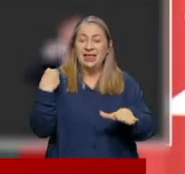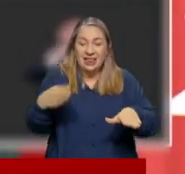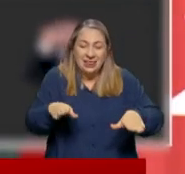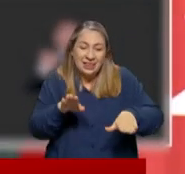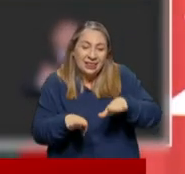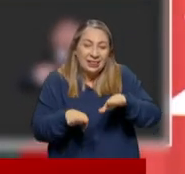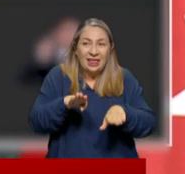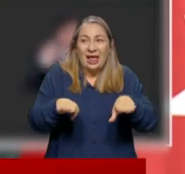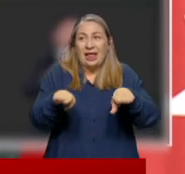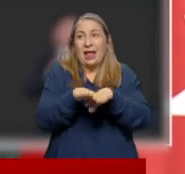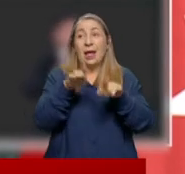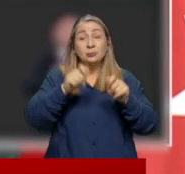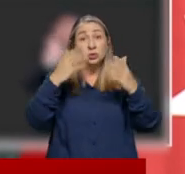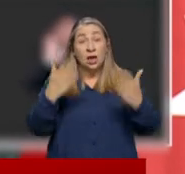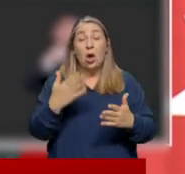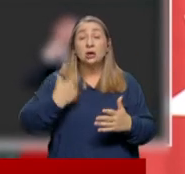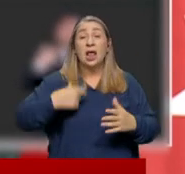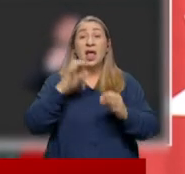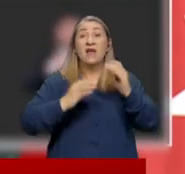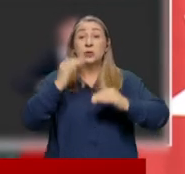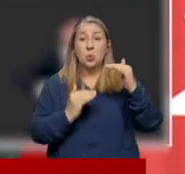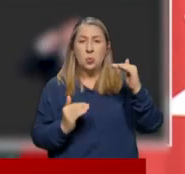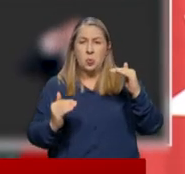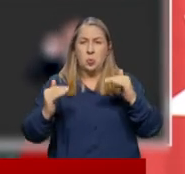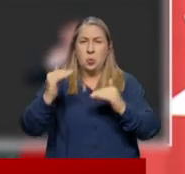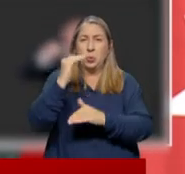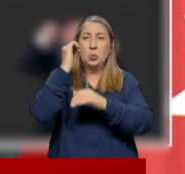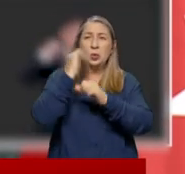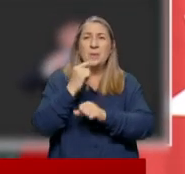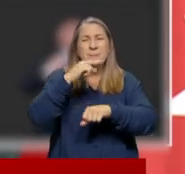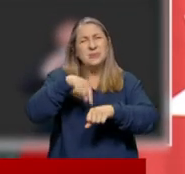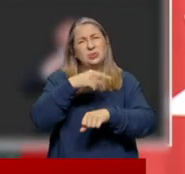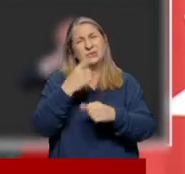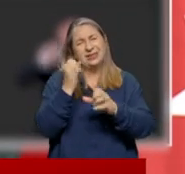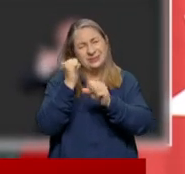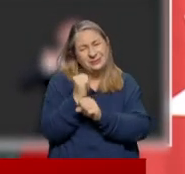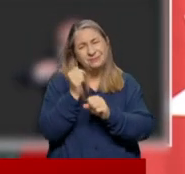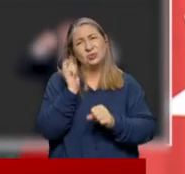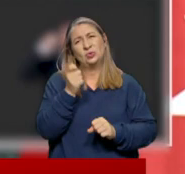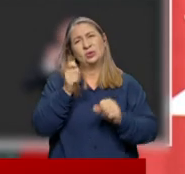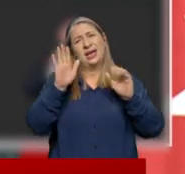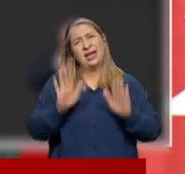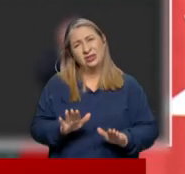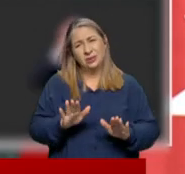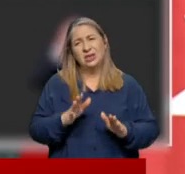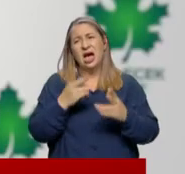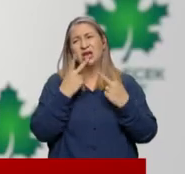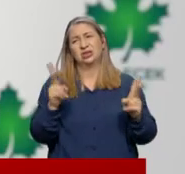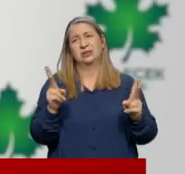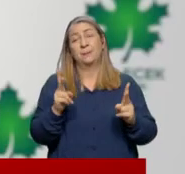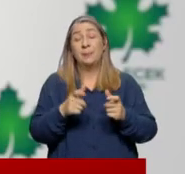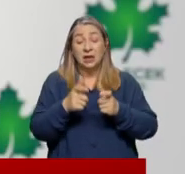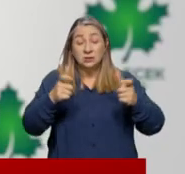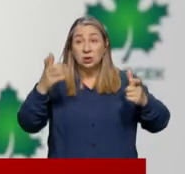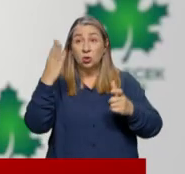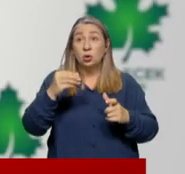dengeye oturtmuş olsak da özellikle enflasyondaki yükselişin yükünü bir müddet daha omuzlamak durumda kalacağımız açıktır